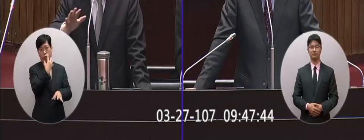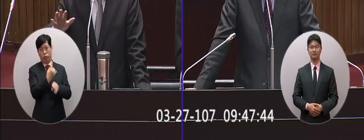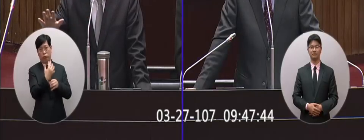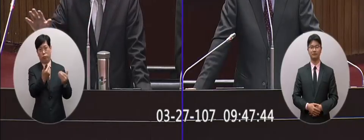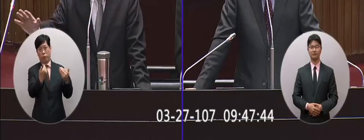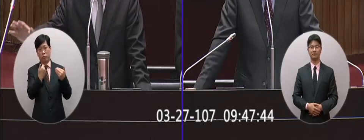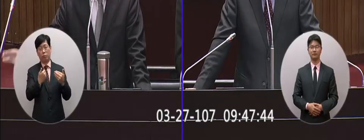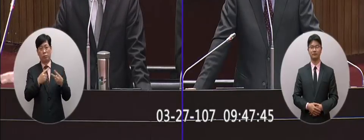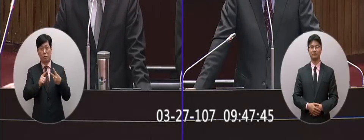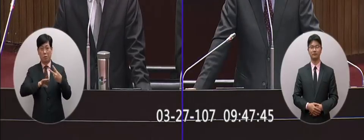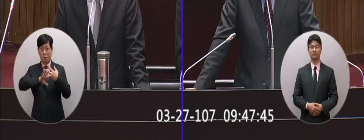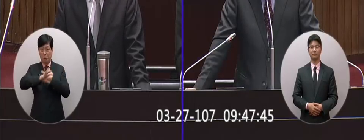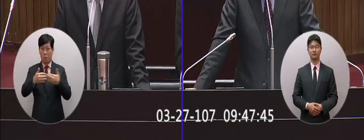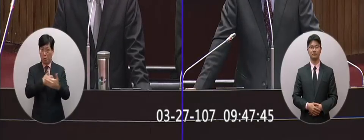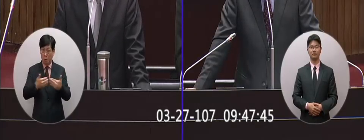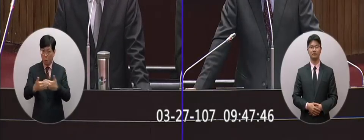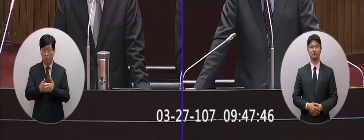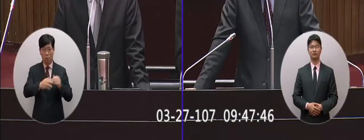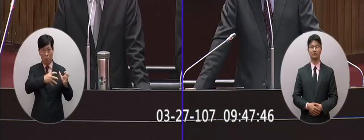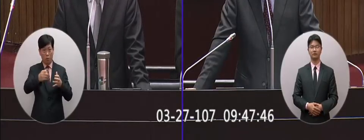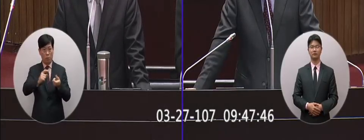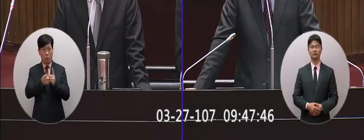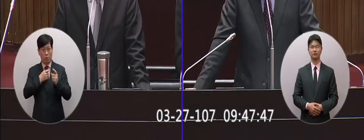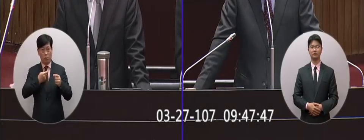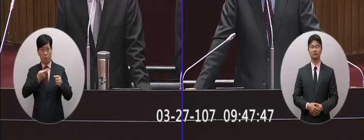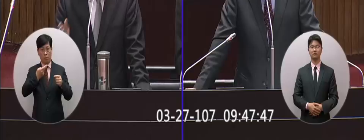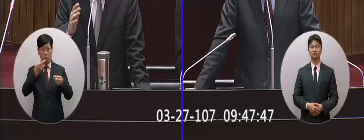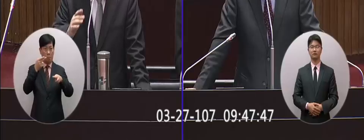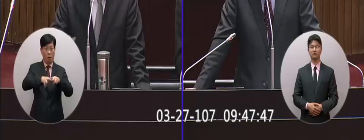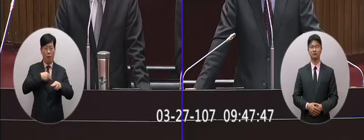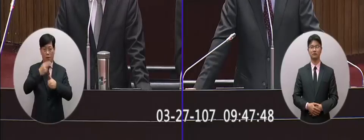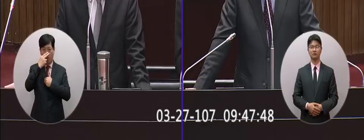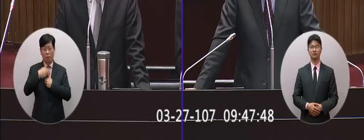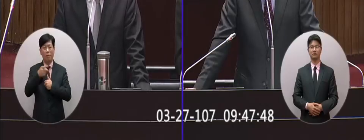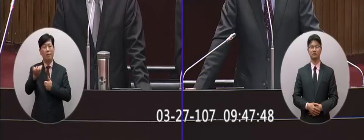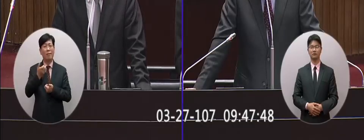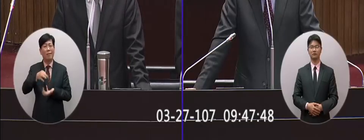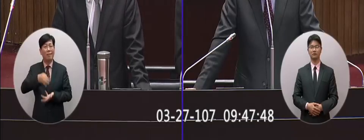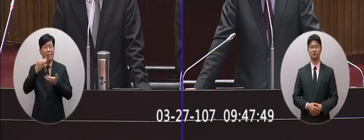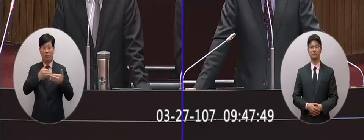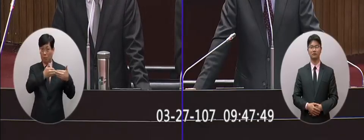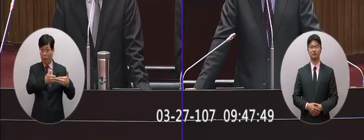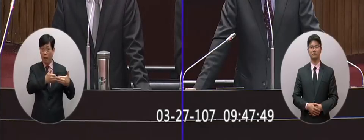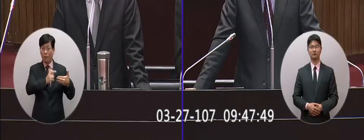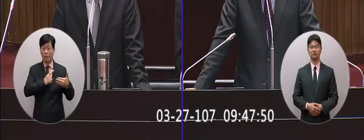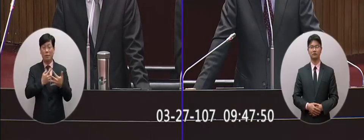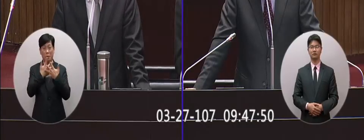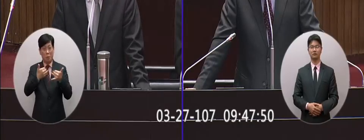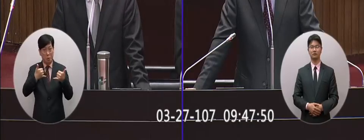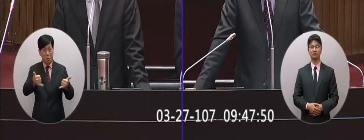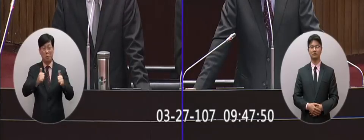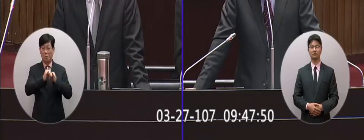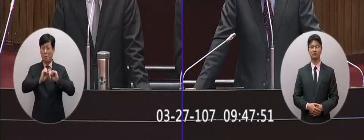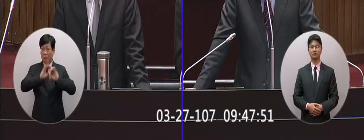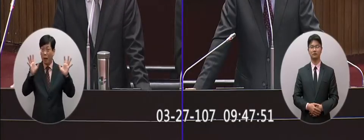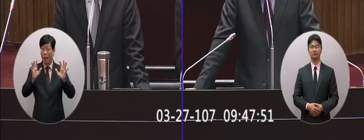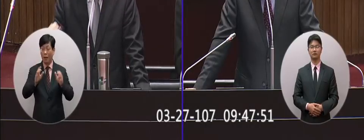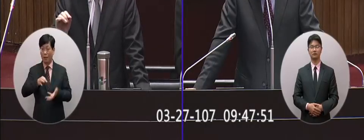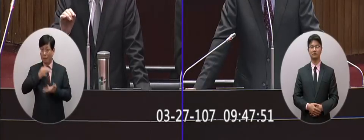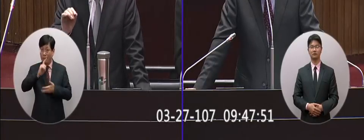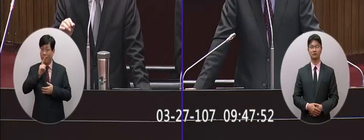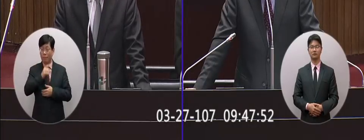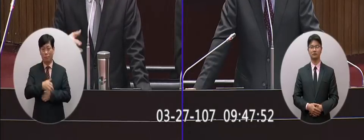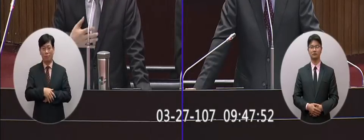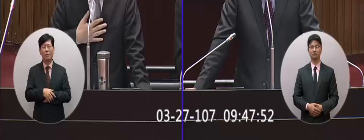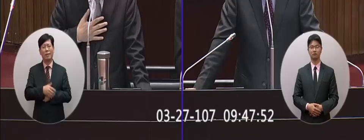们在外交上面、在国际上封锁我们。所以你刚刚讲的中国的网民所提到的那一句话，